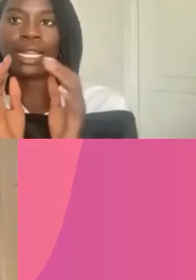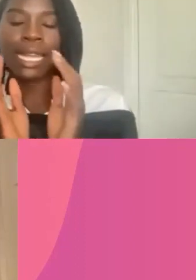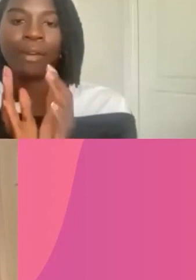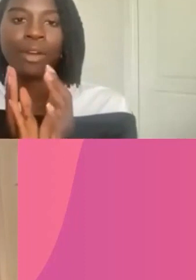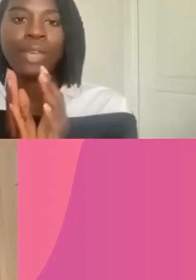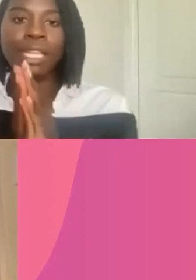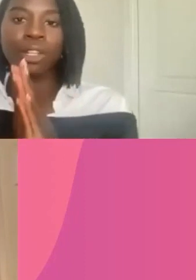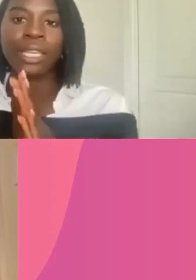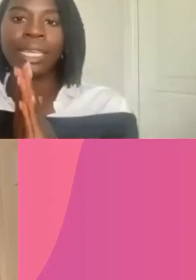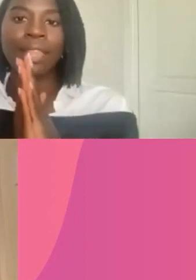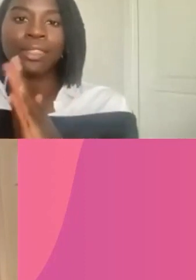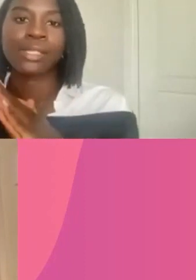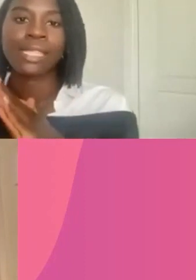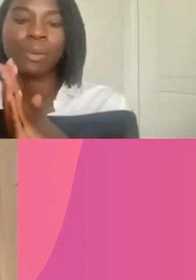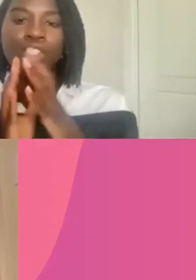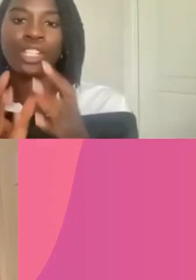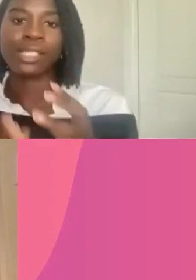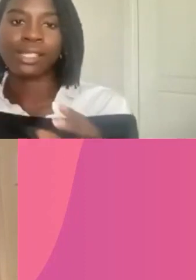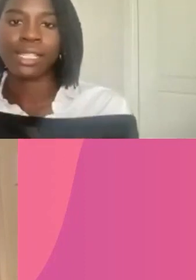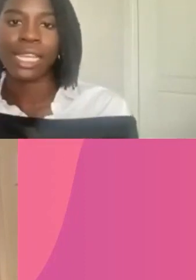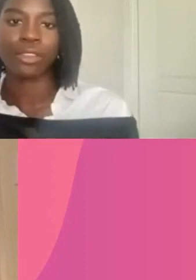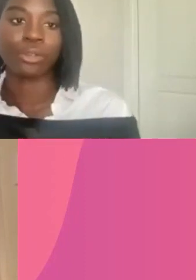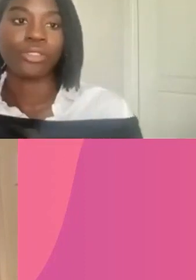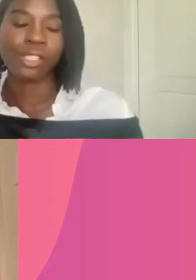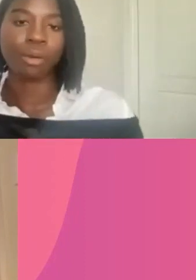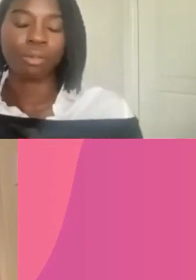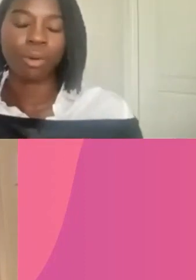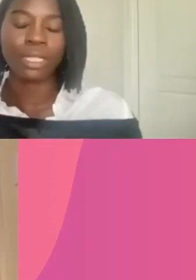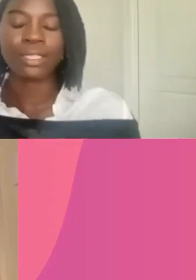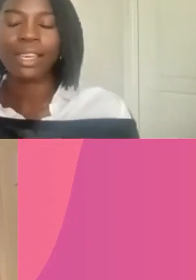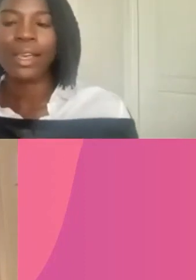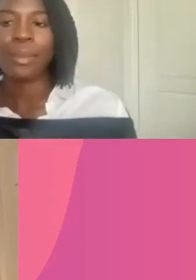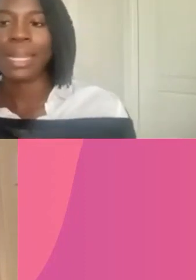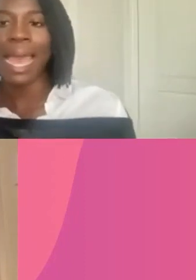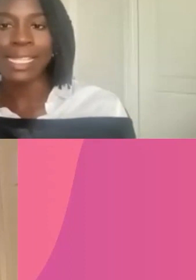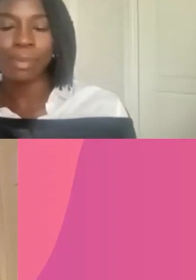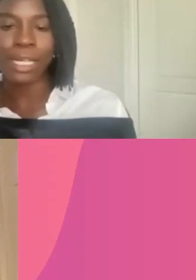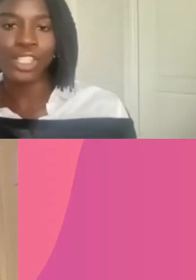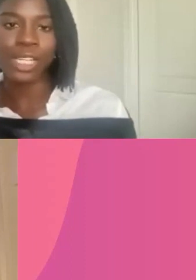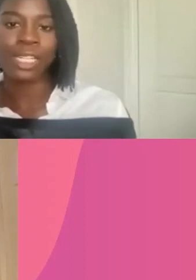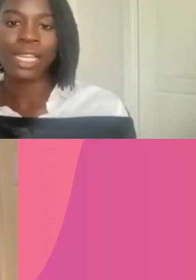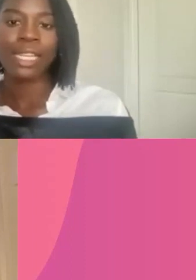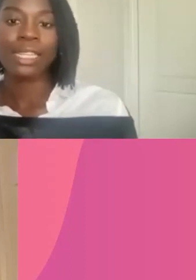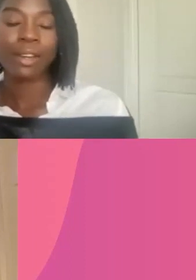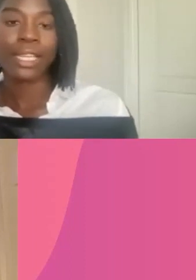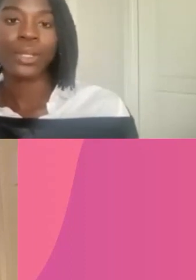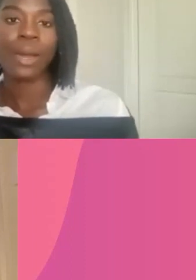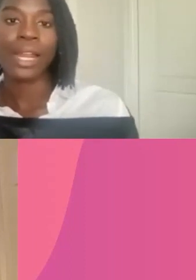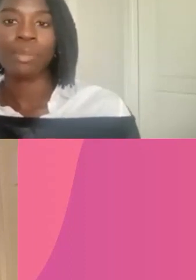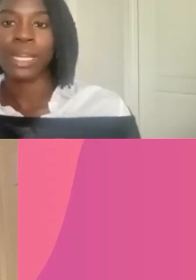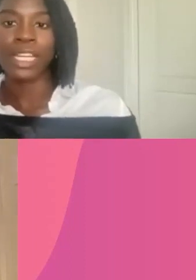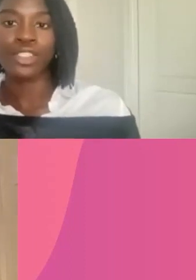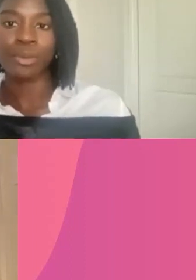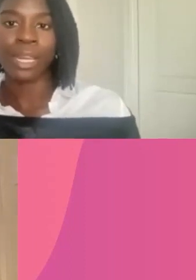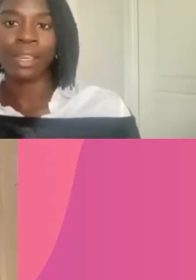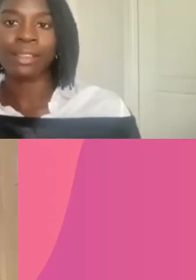chose qui est traumatique, il y a des moments où on peut se limiter à certains critères, c'est-à-dire les traumatismes acquis